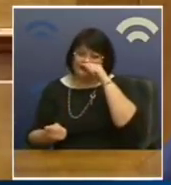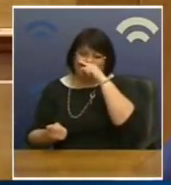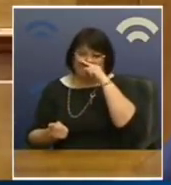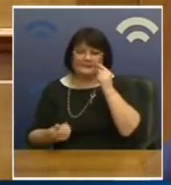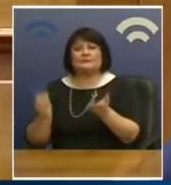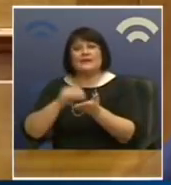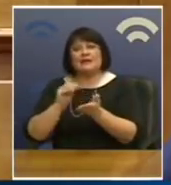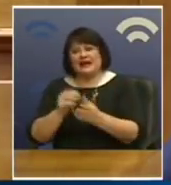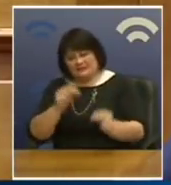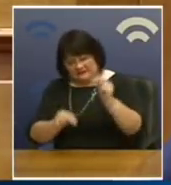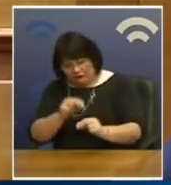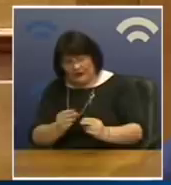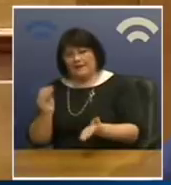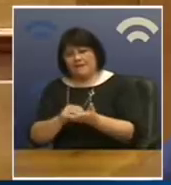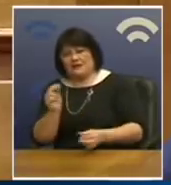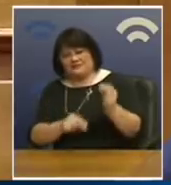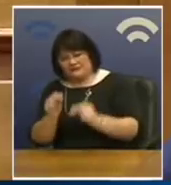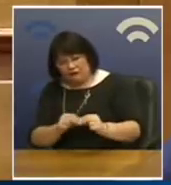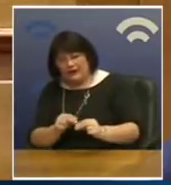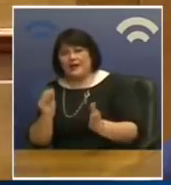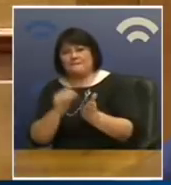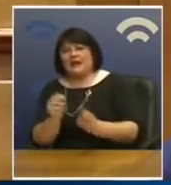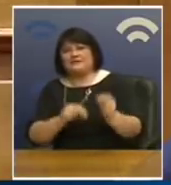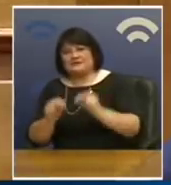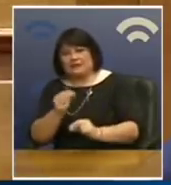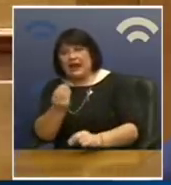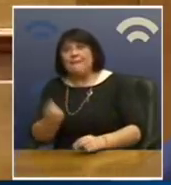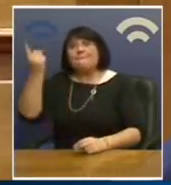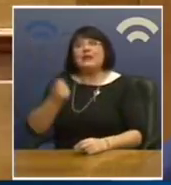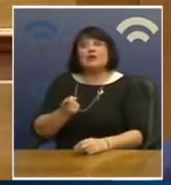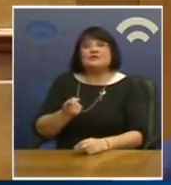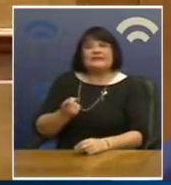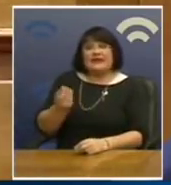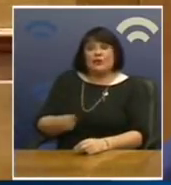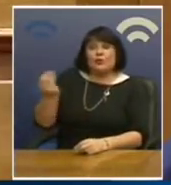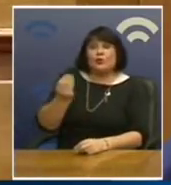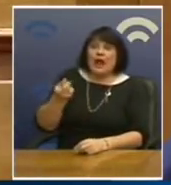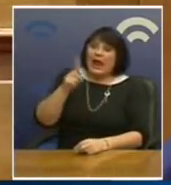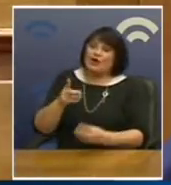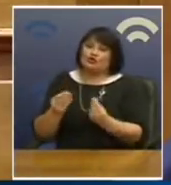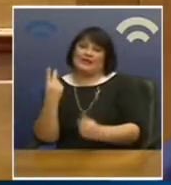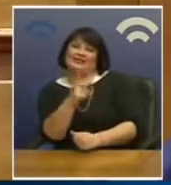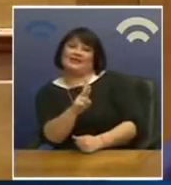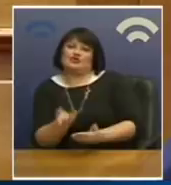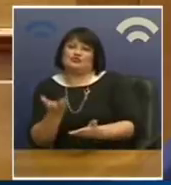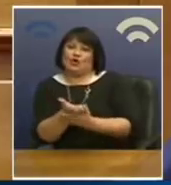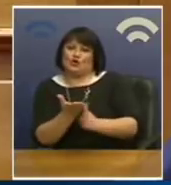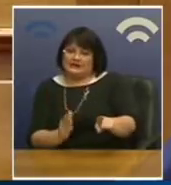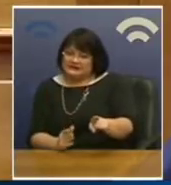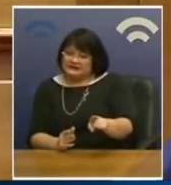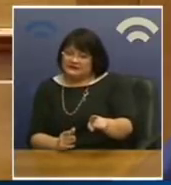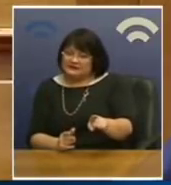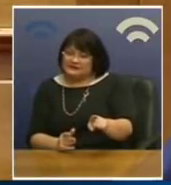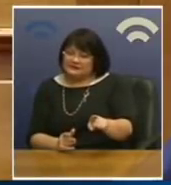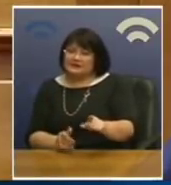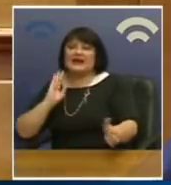αλλεπάλληλες ψηφοφορίες στη Βουλή, πάντοτε όμως με αυξημένη πλειοψηφία και εναλλακτικά, δική σας πρόταση ήτανε, με άμεση